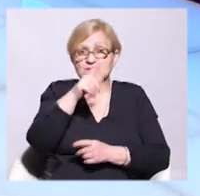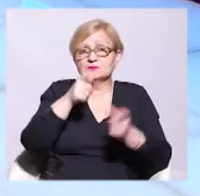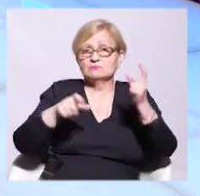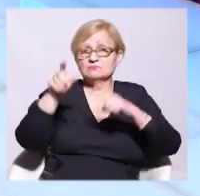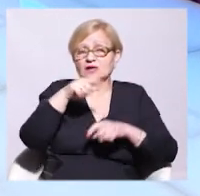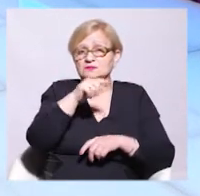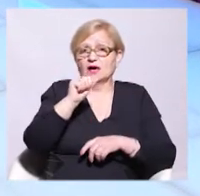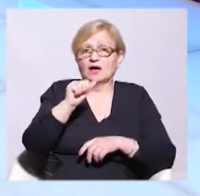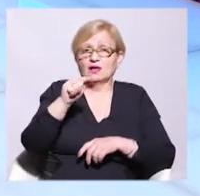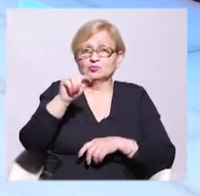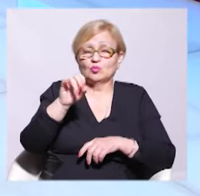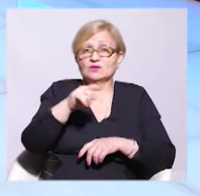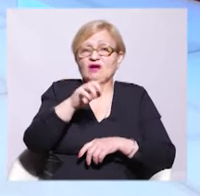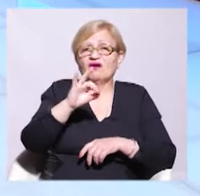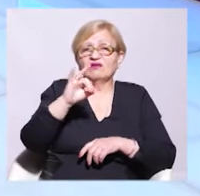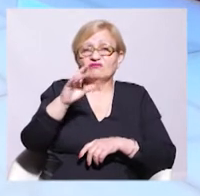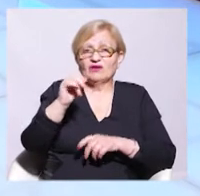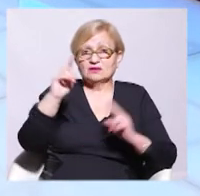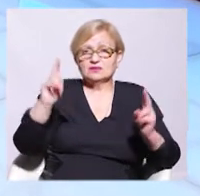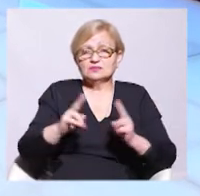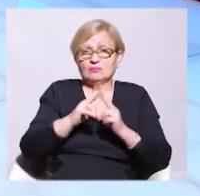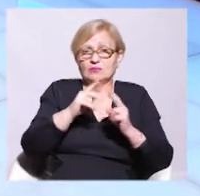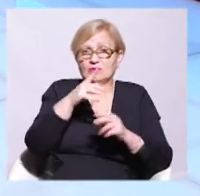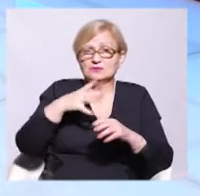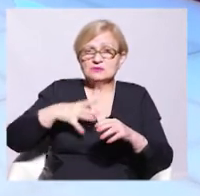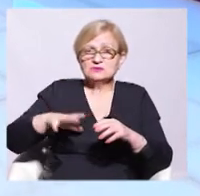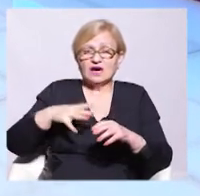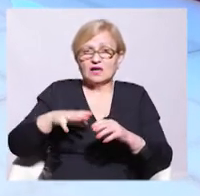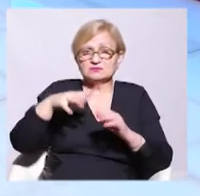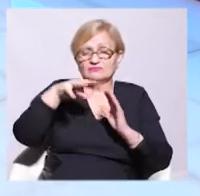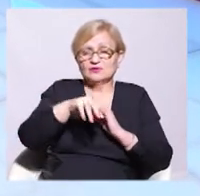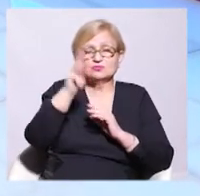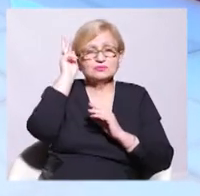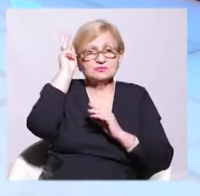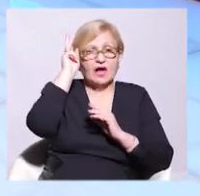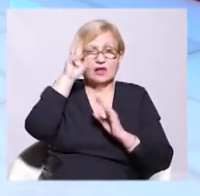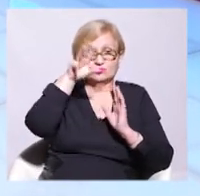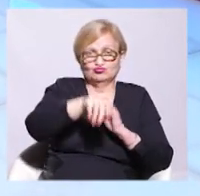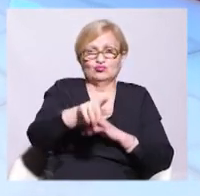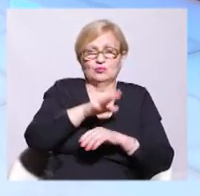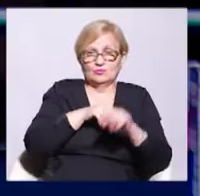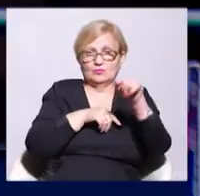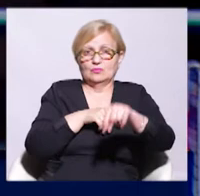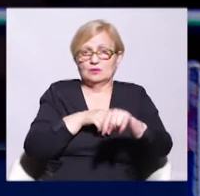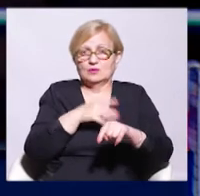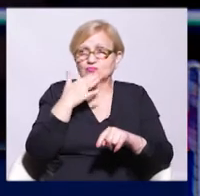მთაზე ივერიის მონასტერი მაშინ საქართველოს საელჩოც იყო უცხო ქვეყნებისთვის.